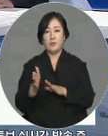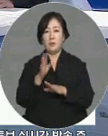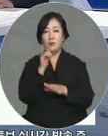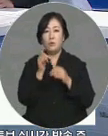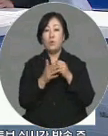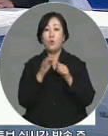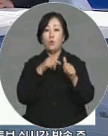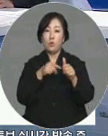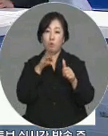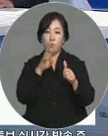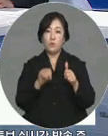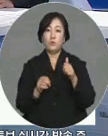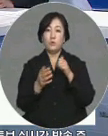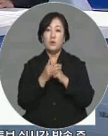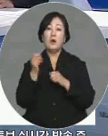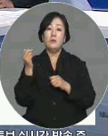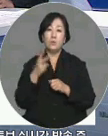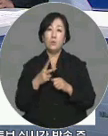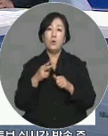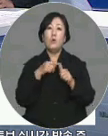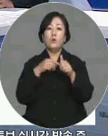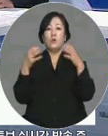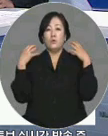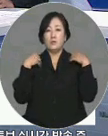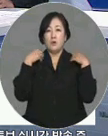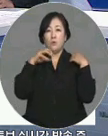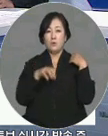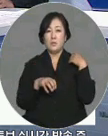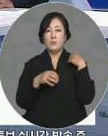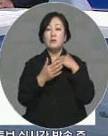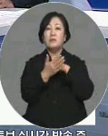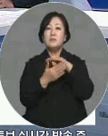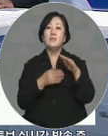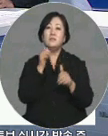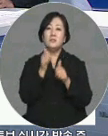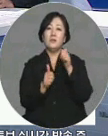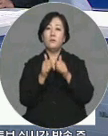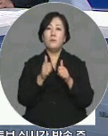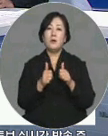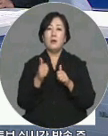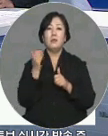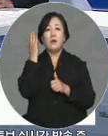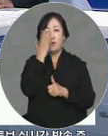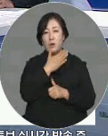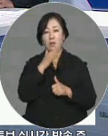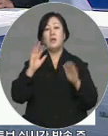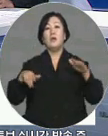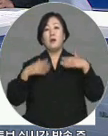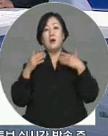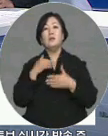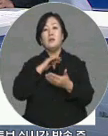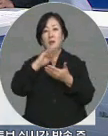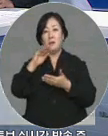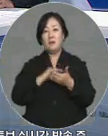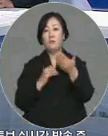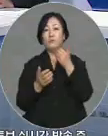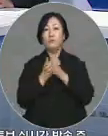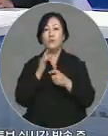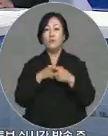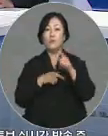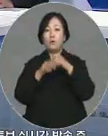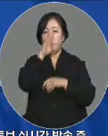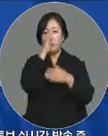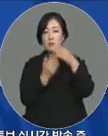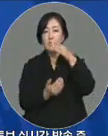그다음에 교육부하고 우리 그 교육청에서는 그 사전 시험장 소독, 환기, 그다음 시험 당일